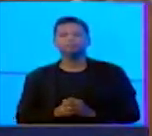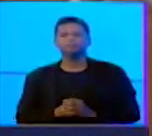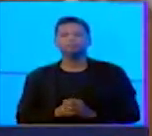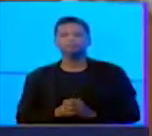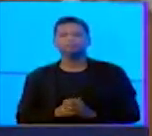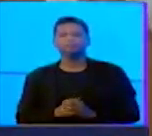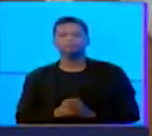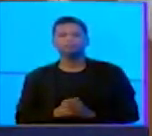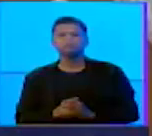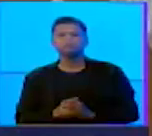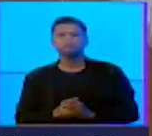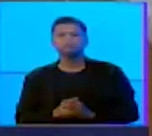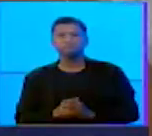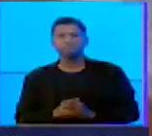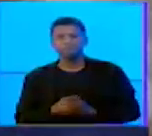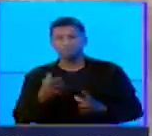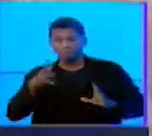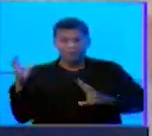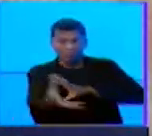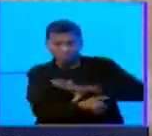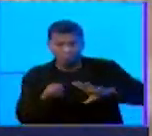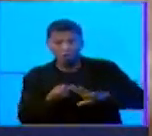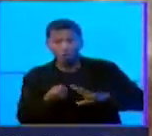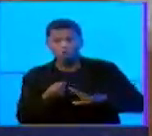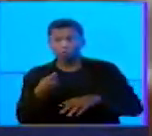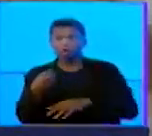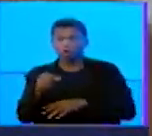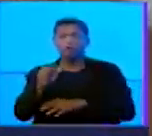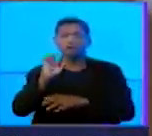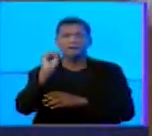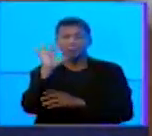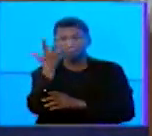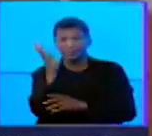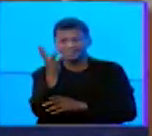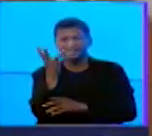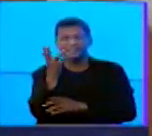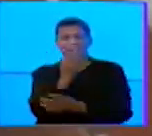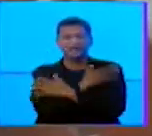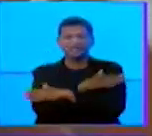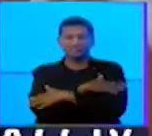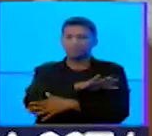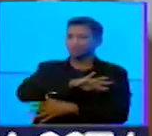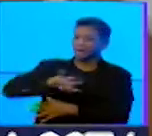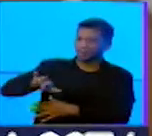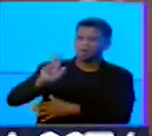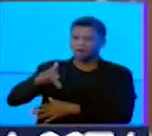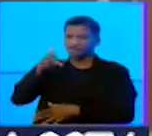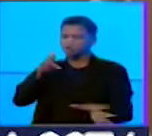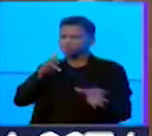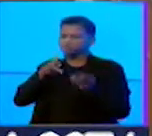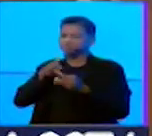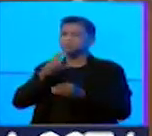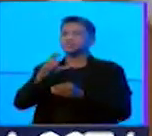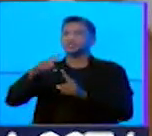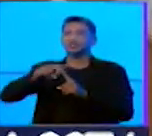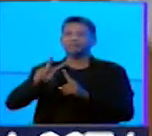Aksi nekat seorang perampok di sebuah toko perhiasan emas di kota Meulaboh, Kabupaten Aceh Barat Aceh terekam kamera pengawas CCTV. Pelaku yang melakukan